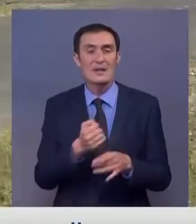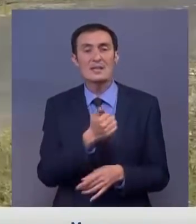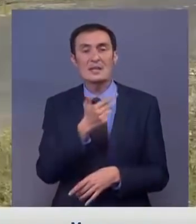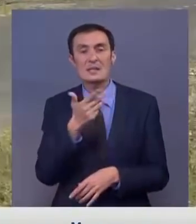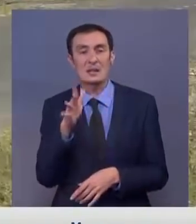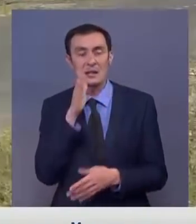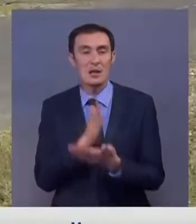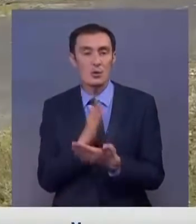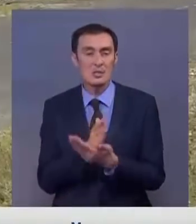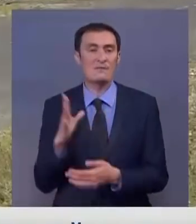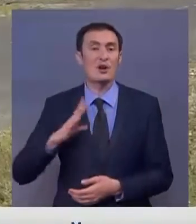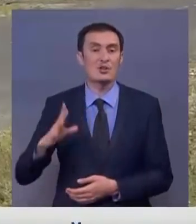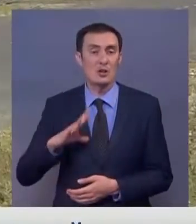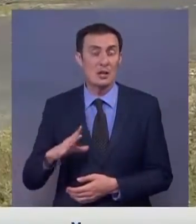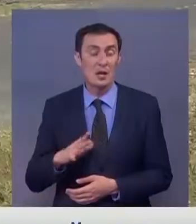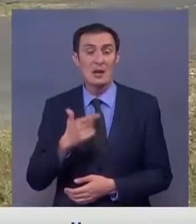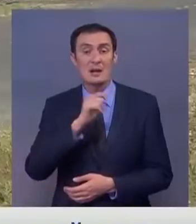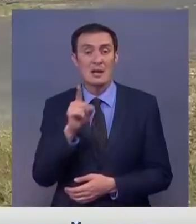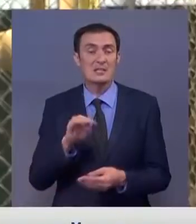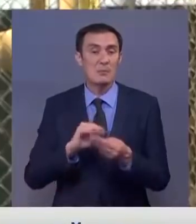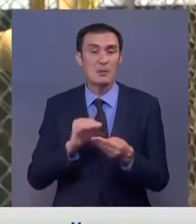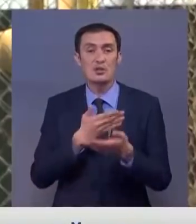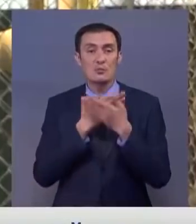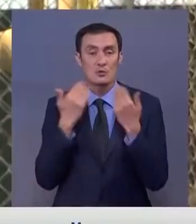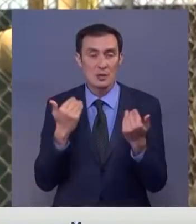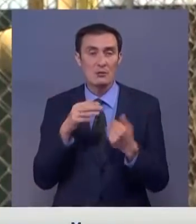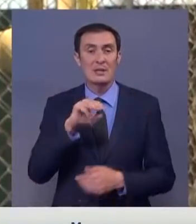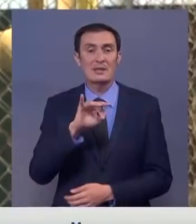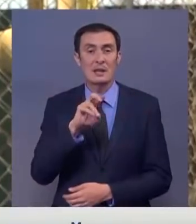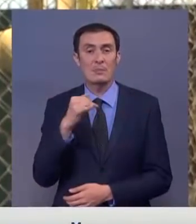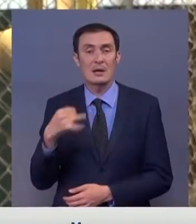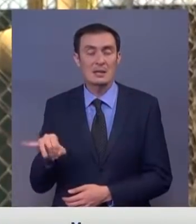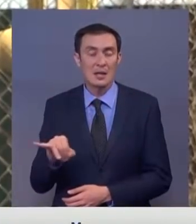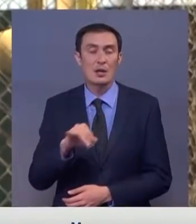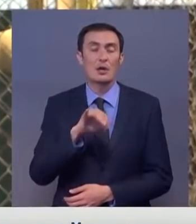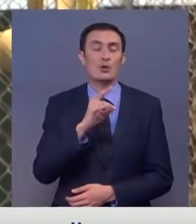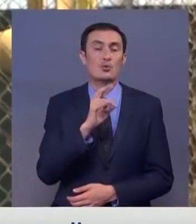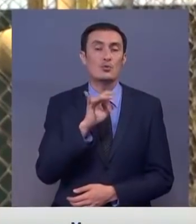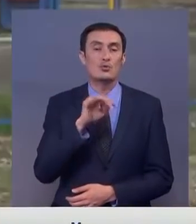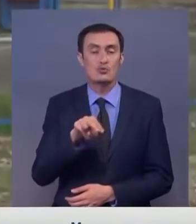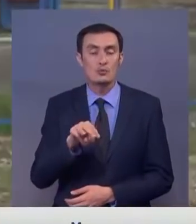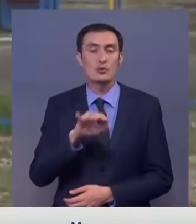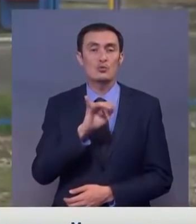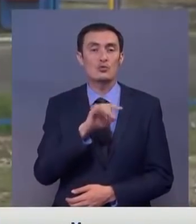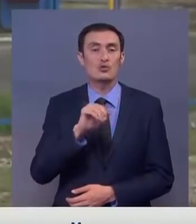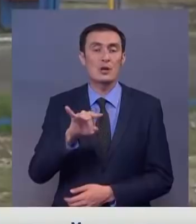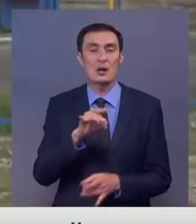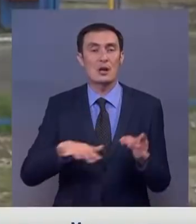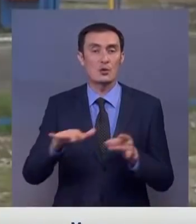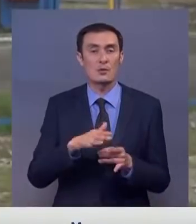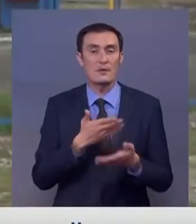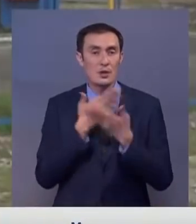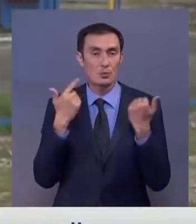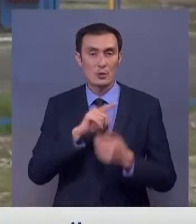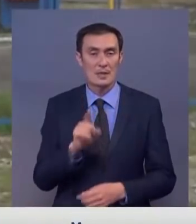лет находится в стадии ожидания. Газом по-прежнему не обеспечены Тарбагатайский, Курчумский и Урджарский районы.